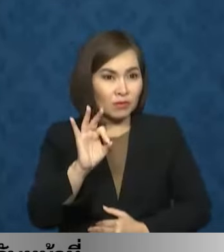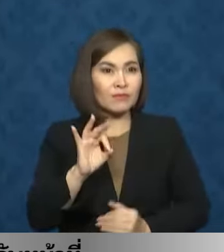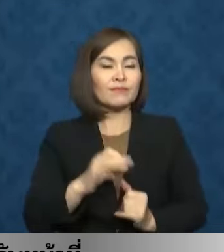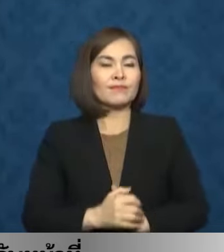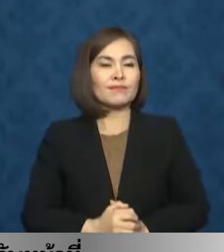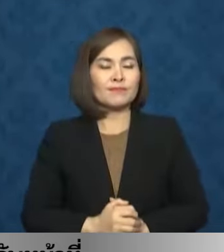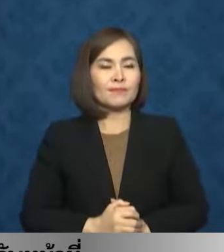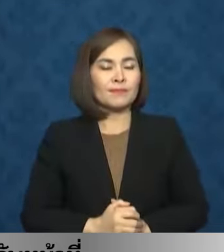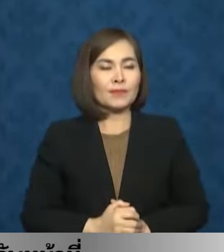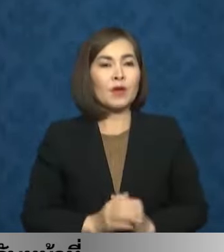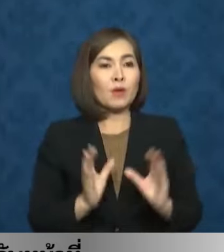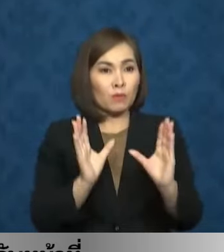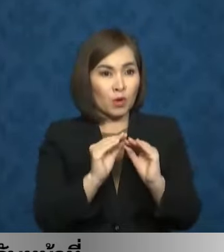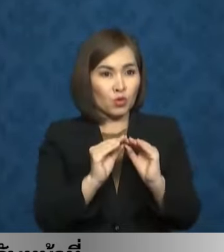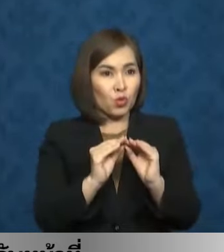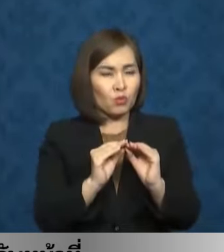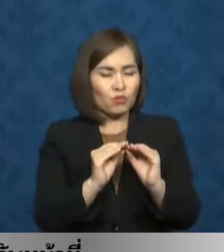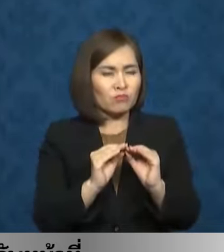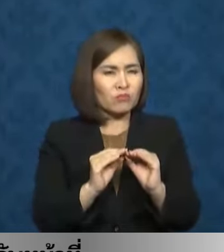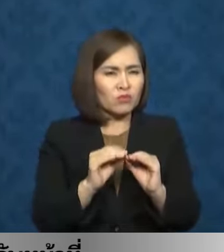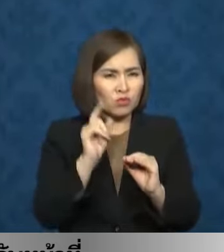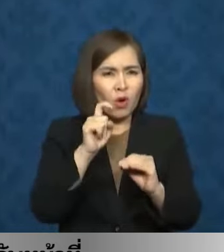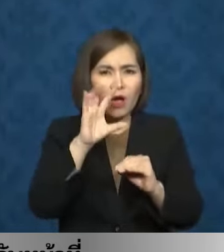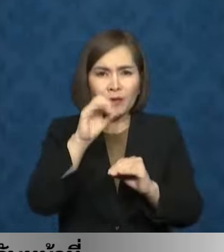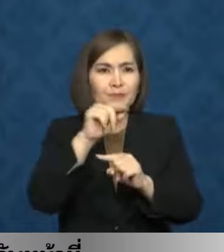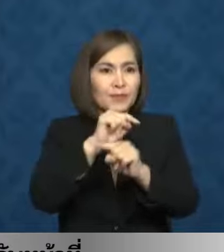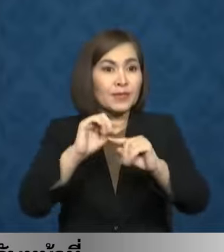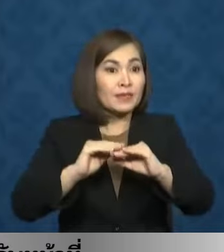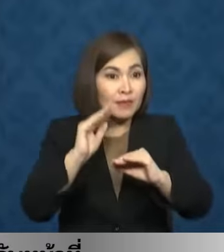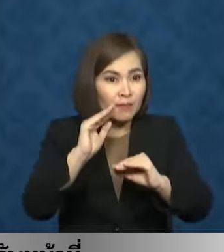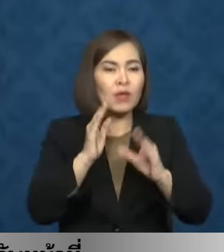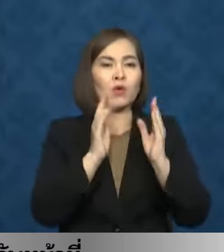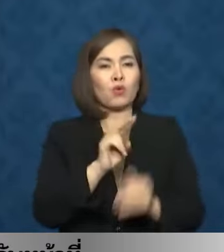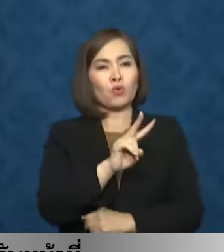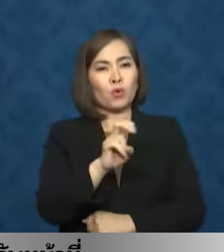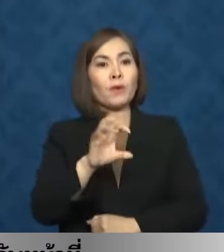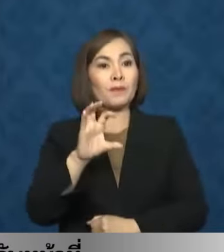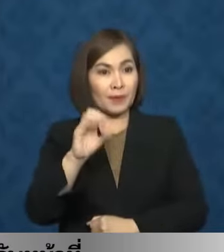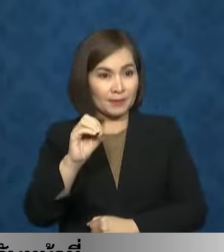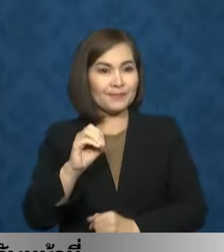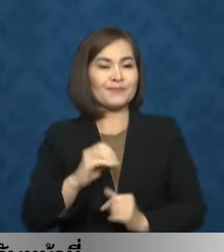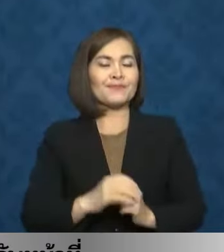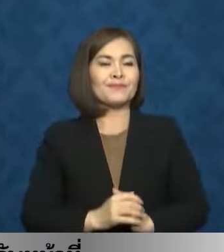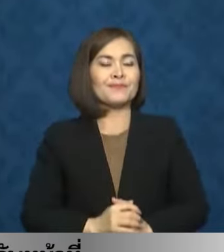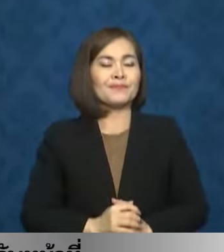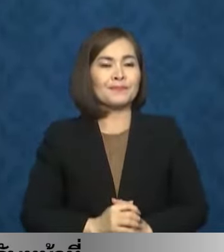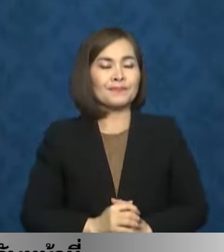และมีองค์ประชุมไม่น้อยกว่ากึ่งหนึ่งคือ250ท่านครับ